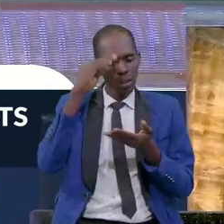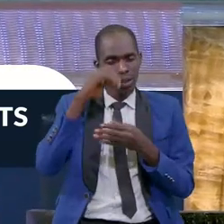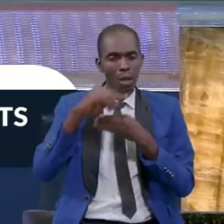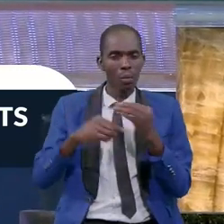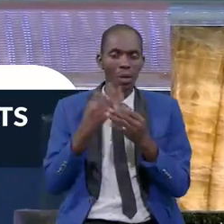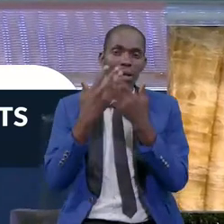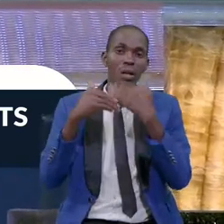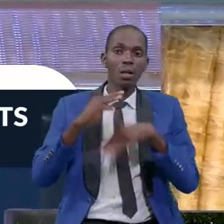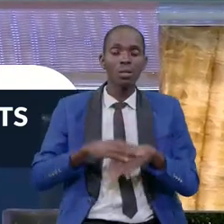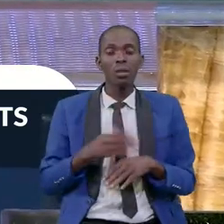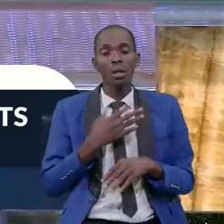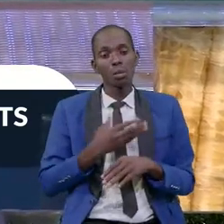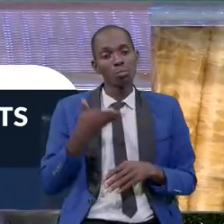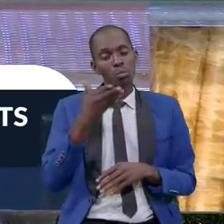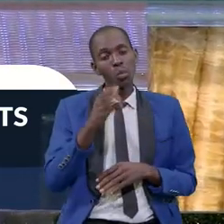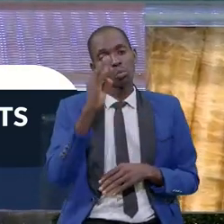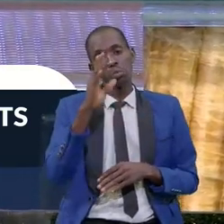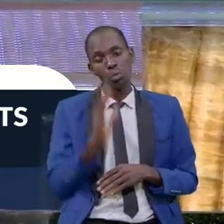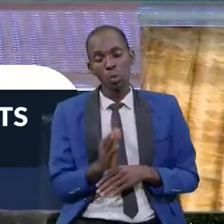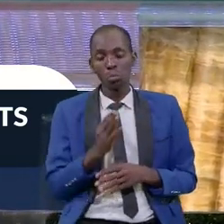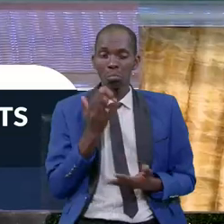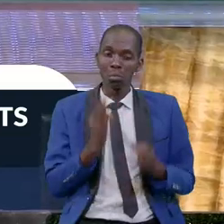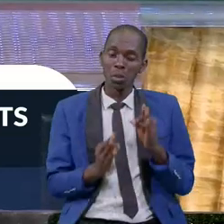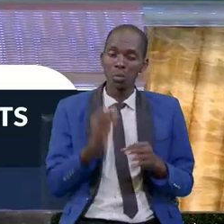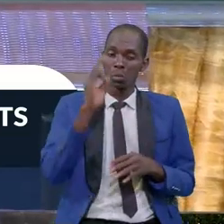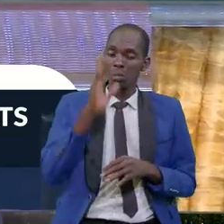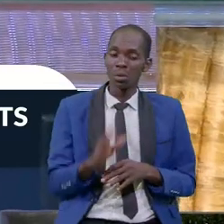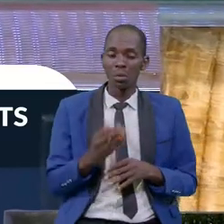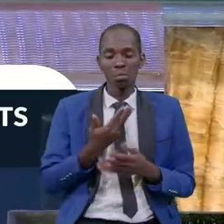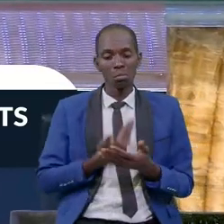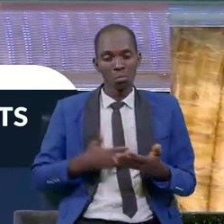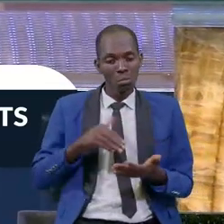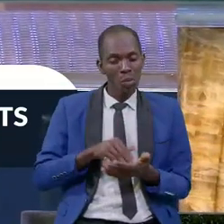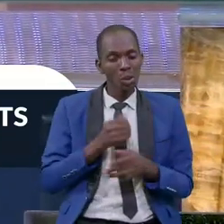on entendait parler du ciel, ouais, qu'on soit né de nouveau pas, mais il y a